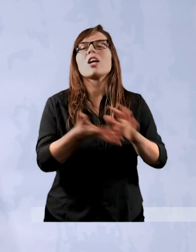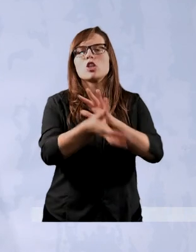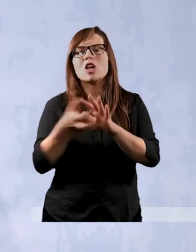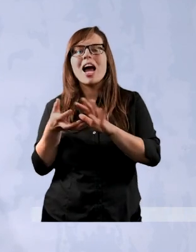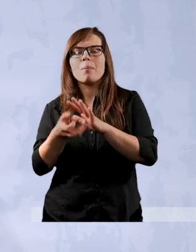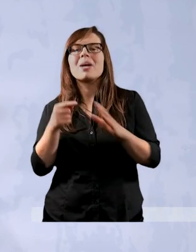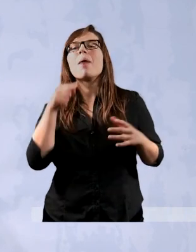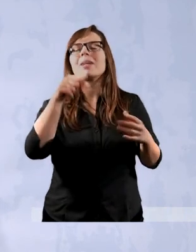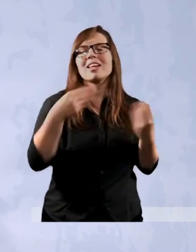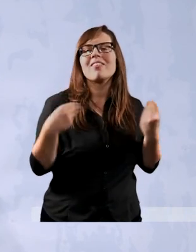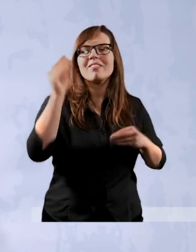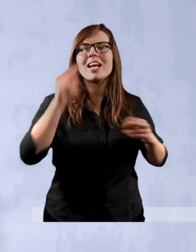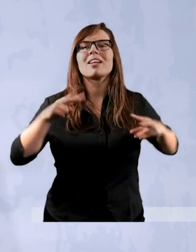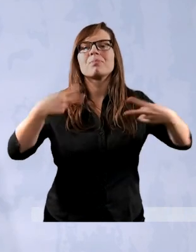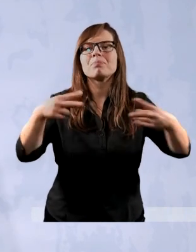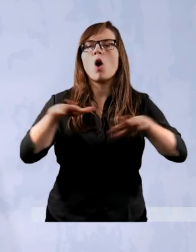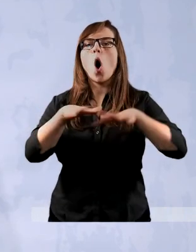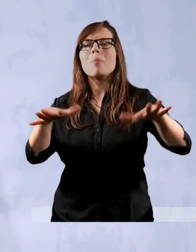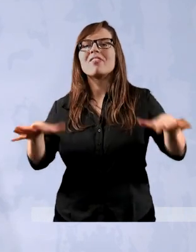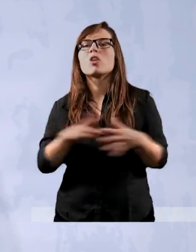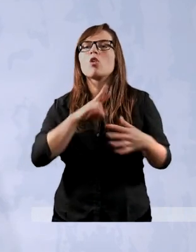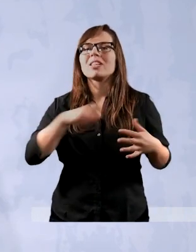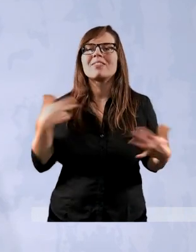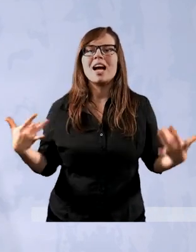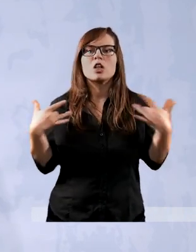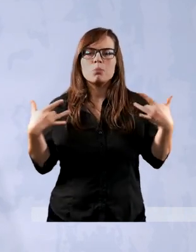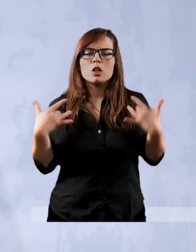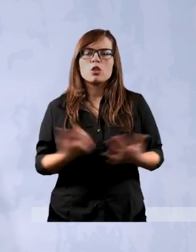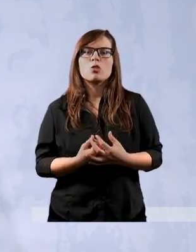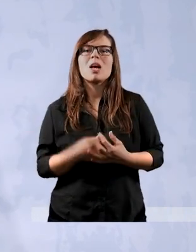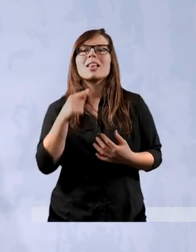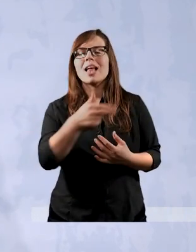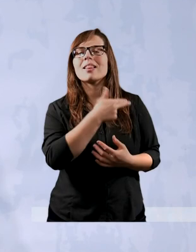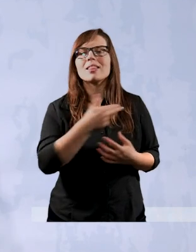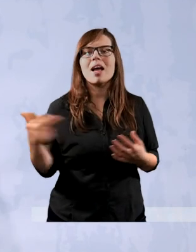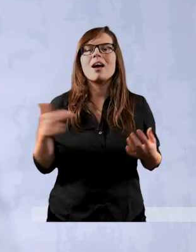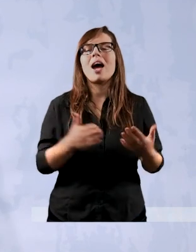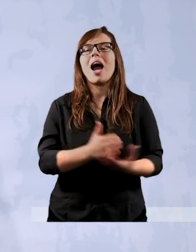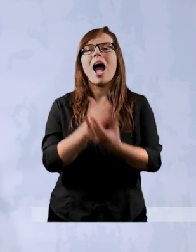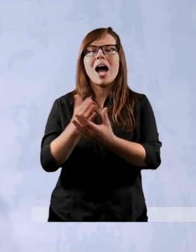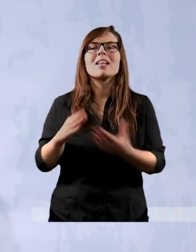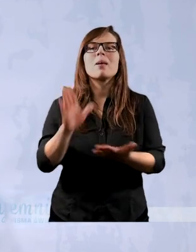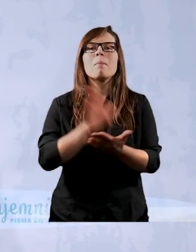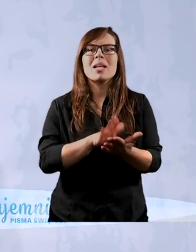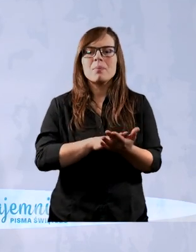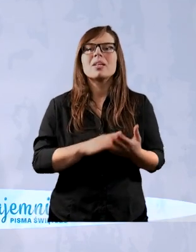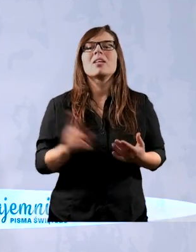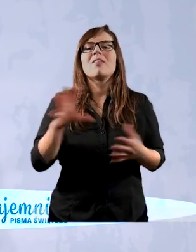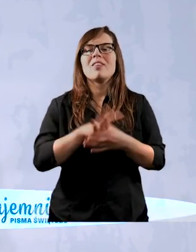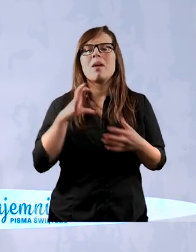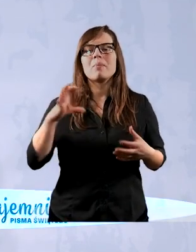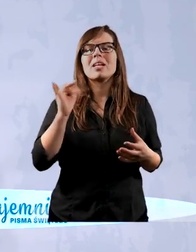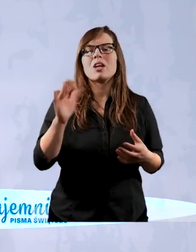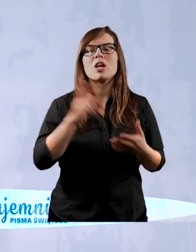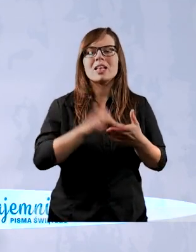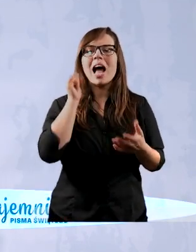czerpiemy, tym więcej obfitości w tym naszym życiu. Ten temat rady Biblii w biznesie